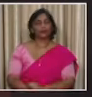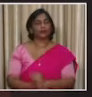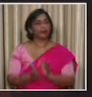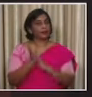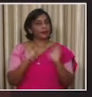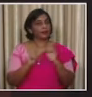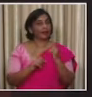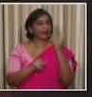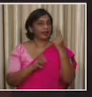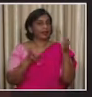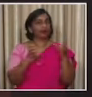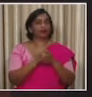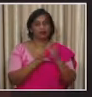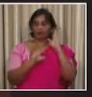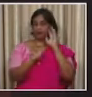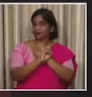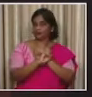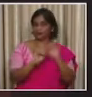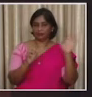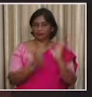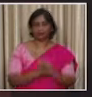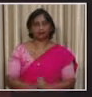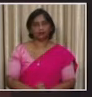මාධ්‍ය ඒකකයක් නිවේදනයක් නිකුත් කරන